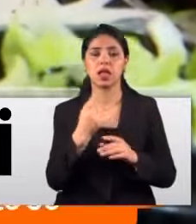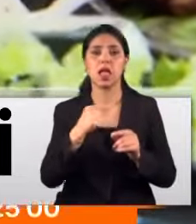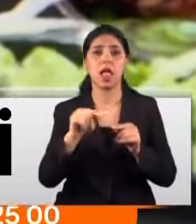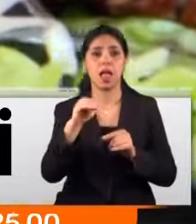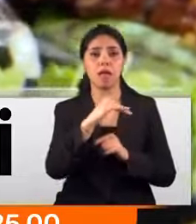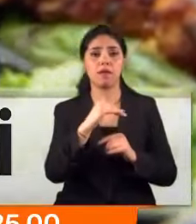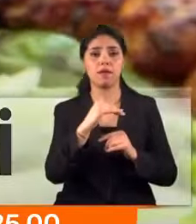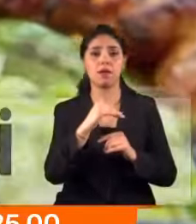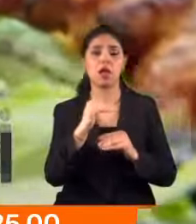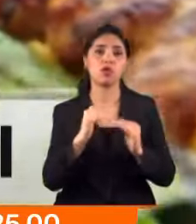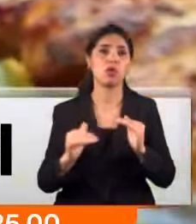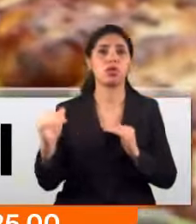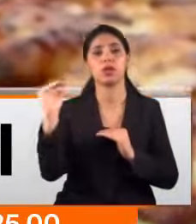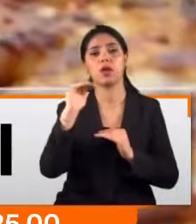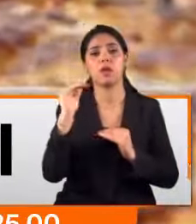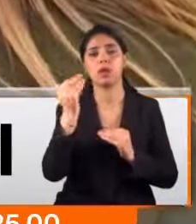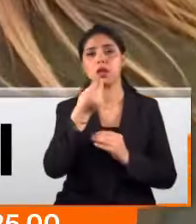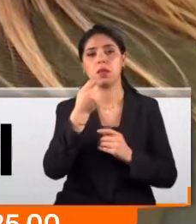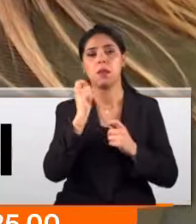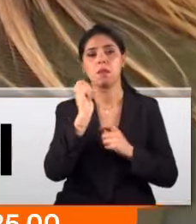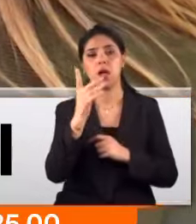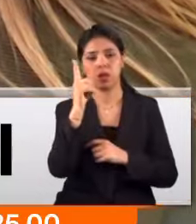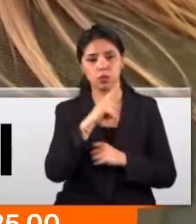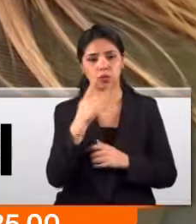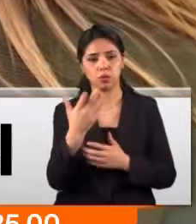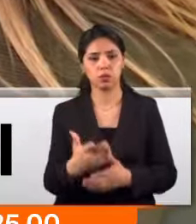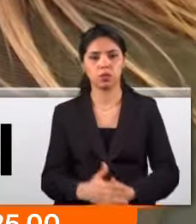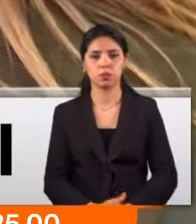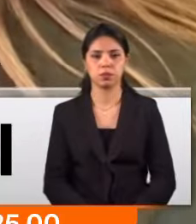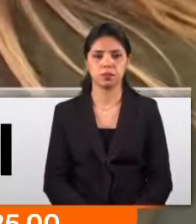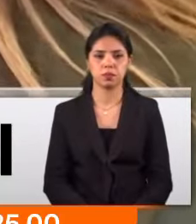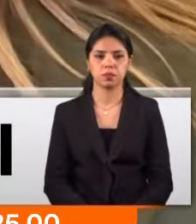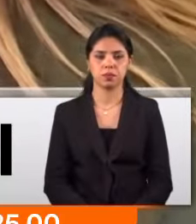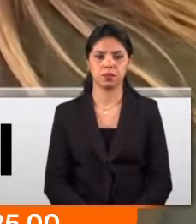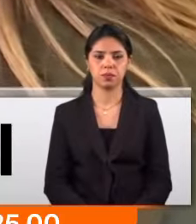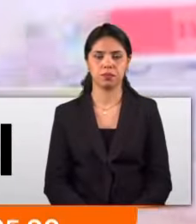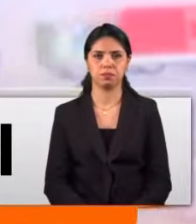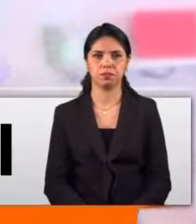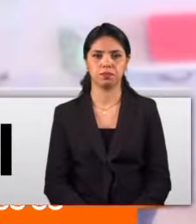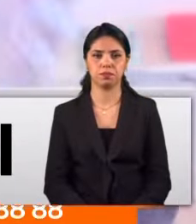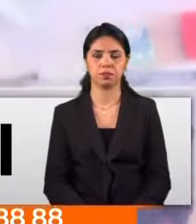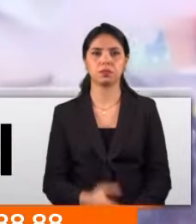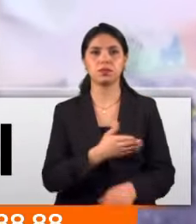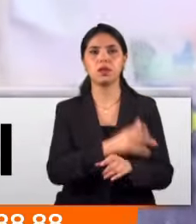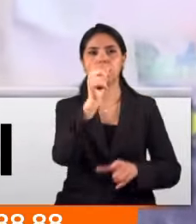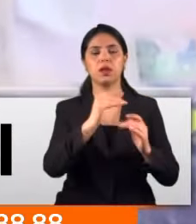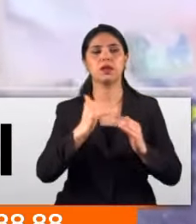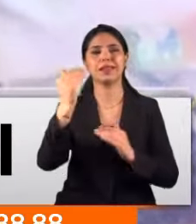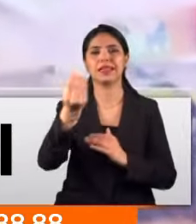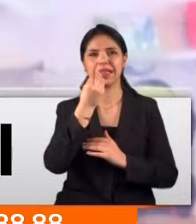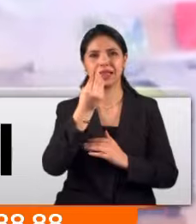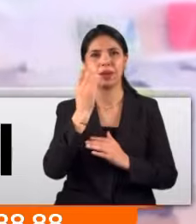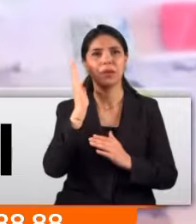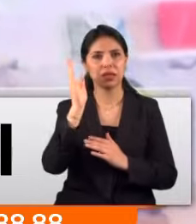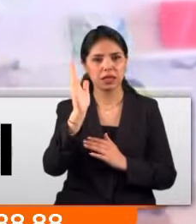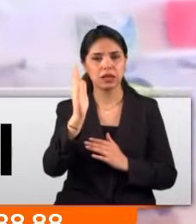enflasyonun da önünde koşan fahiş yemek fiyatları. Aşağı yukarı 400 ile 500 civarı geliyor kişi başı bir yemek. Vatandaş dışarıda yemek yerken